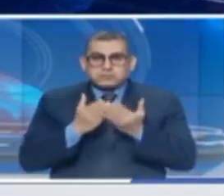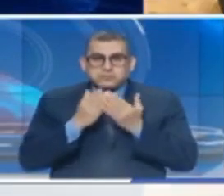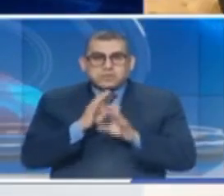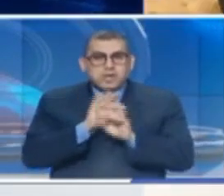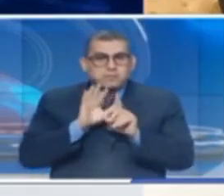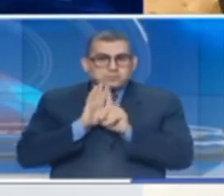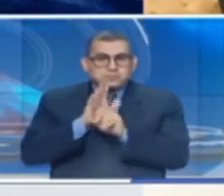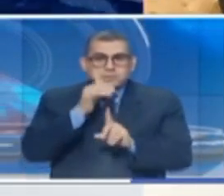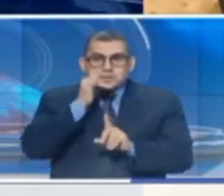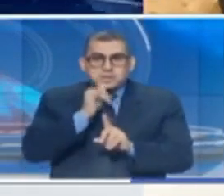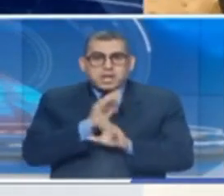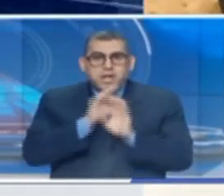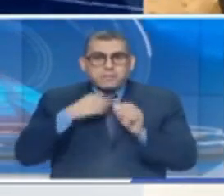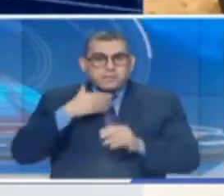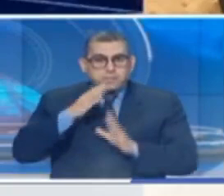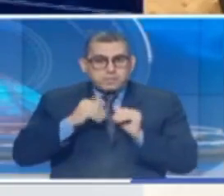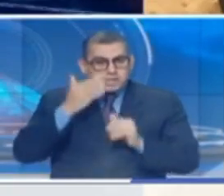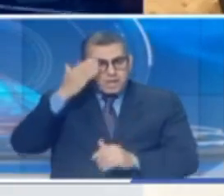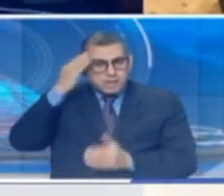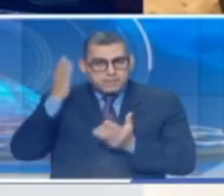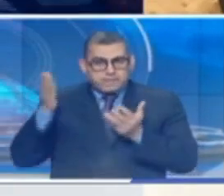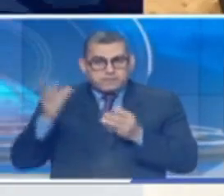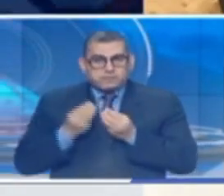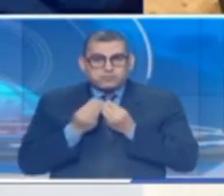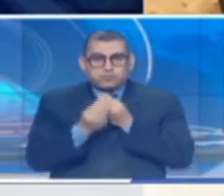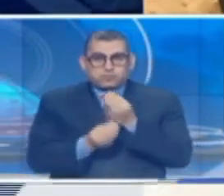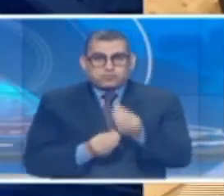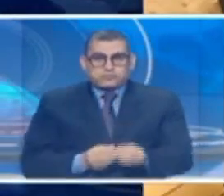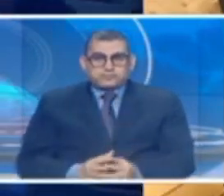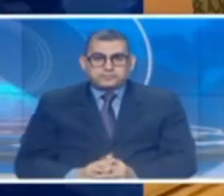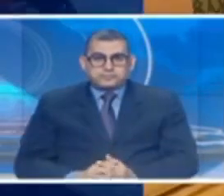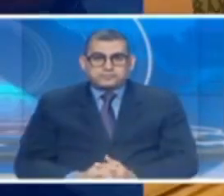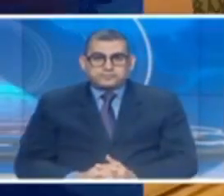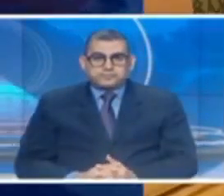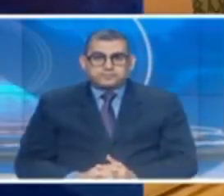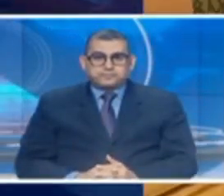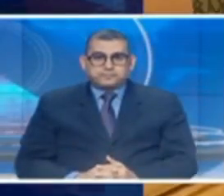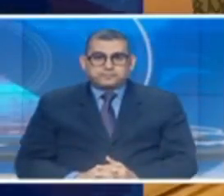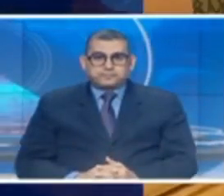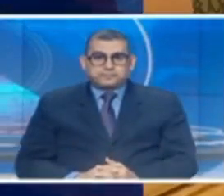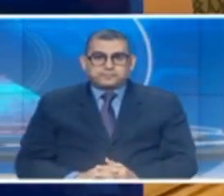الدعم للسنغال في ضوء الخبرات التي تتمتع بها مصر.